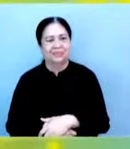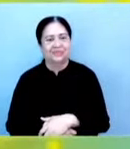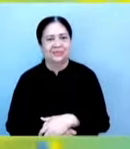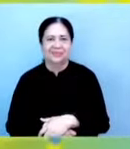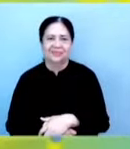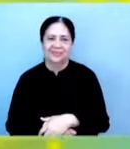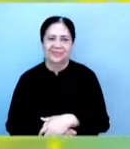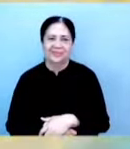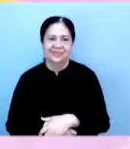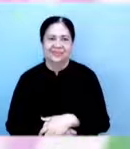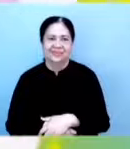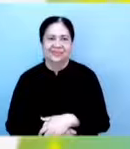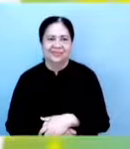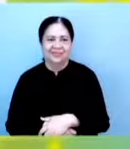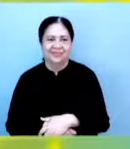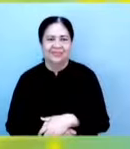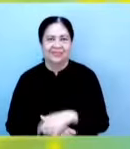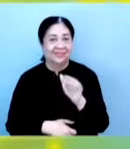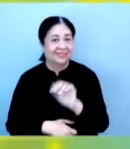Ian